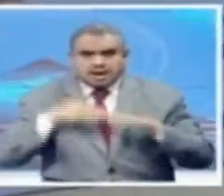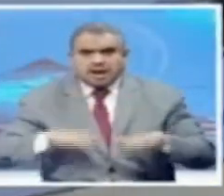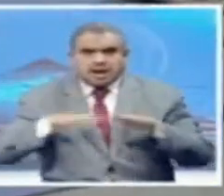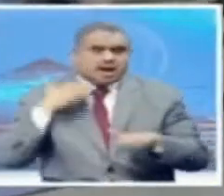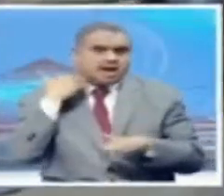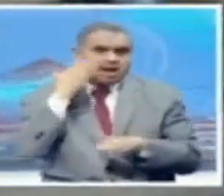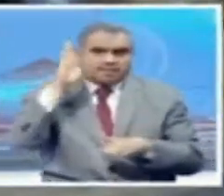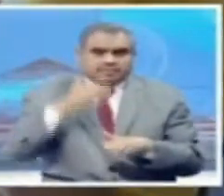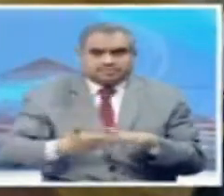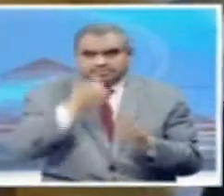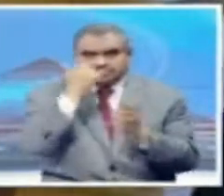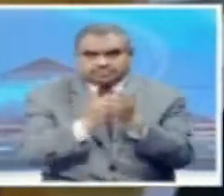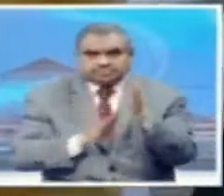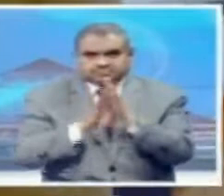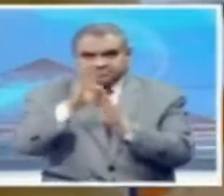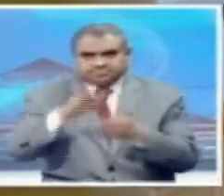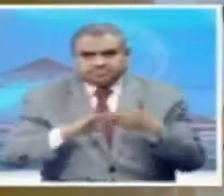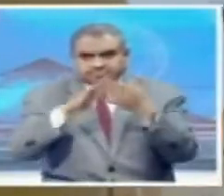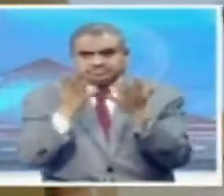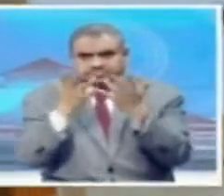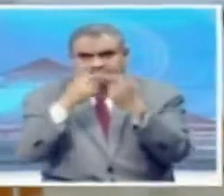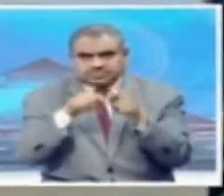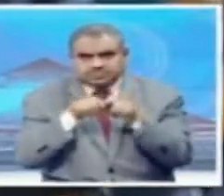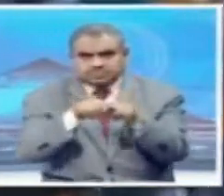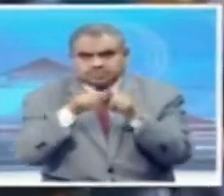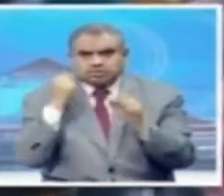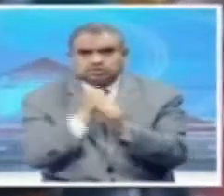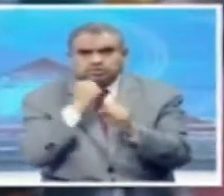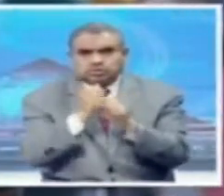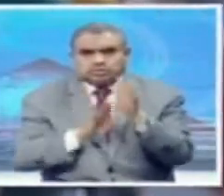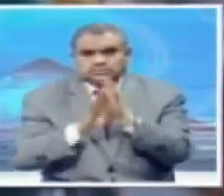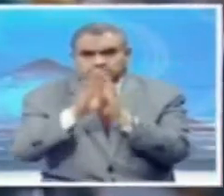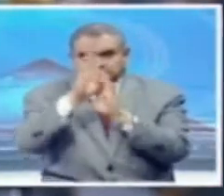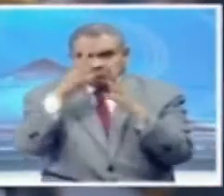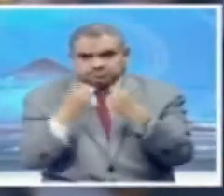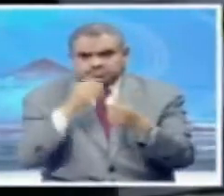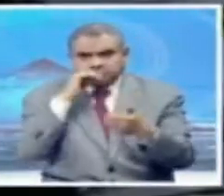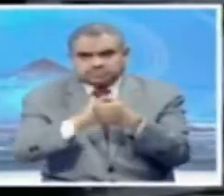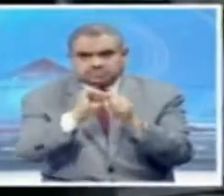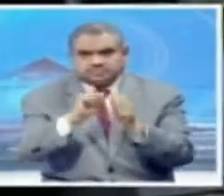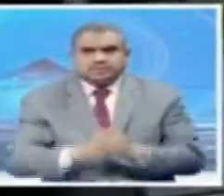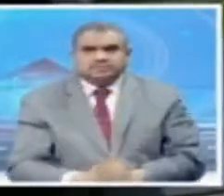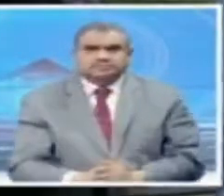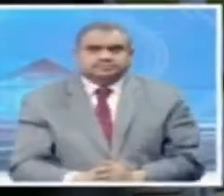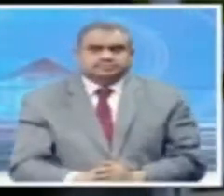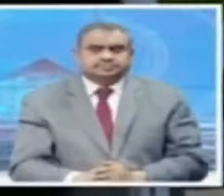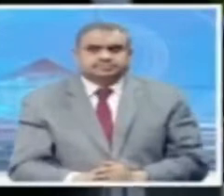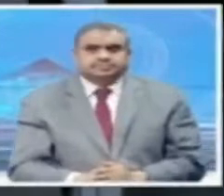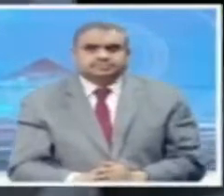جديدة مستقرة تساعدهم في الاندماج في المجتمع وتنأى بهم عن طريق الجريمة.